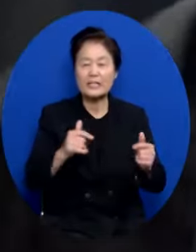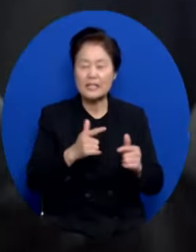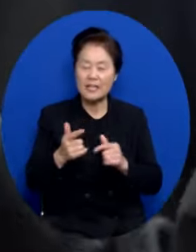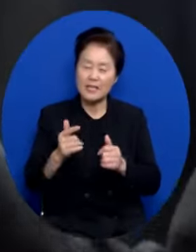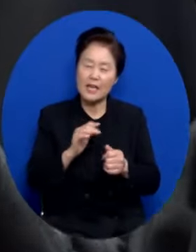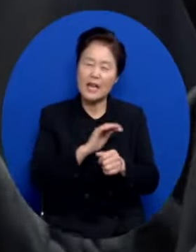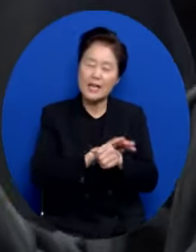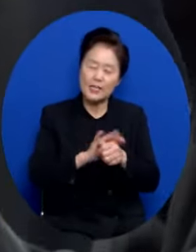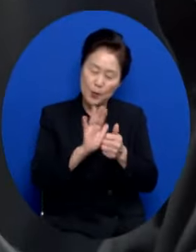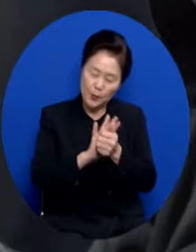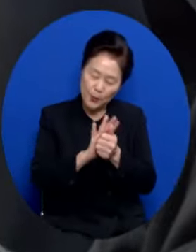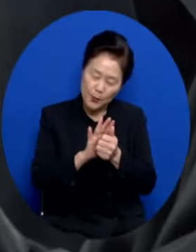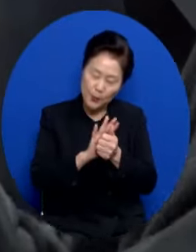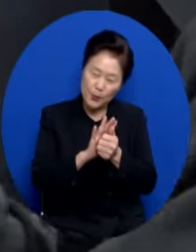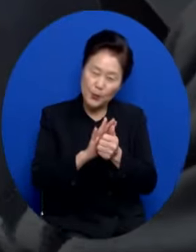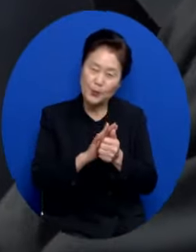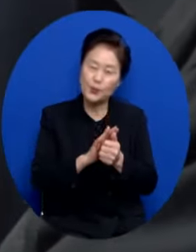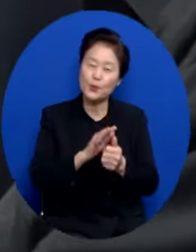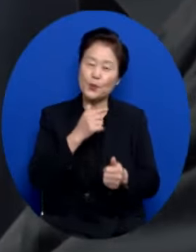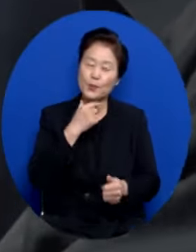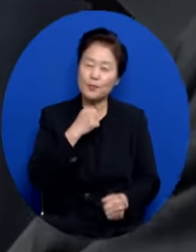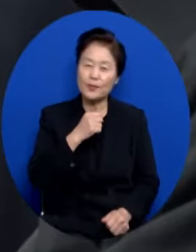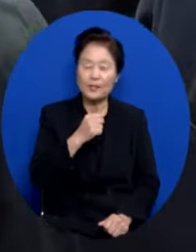되곤 한데 뭐 다